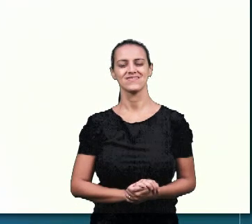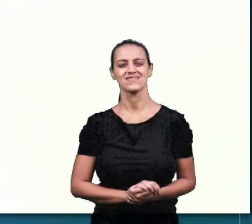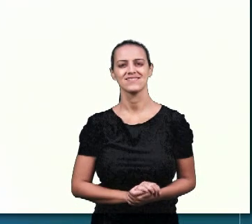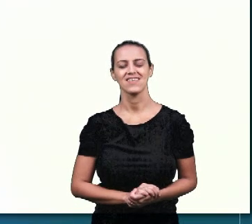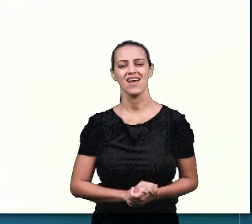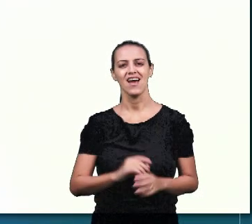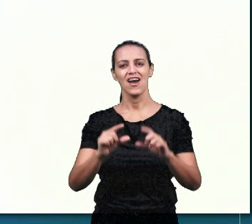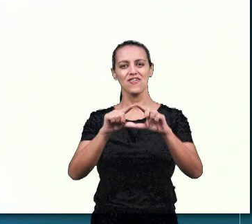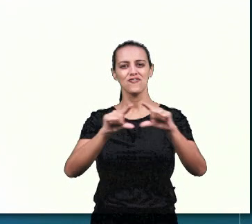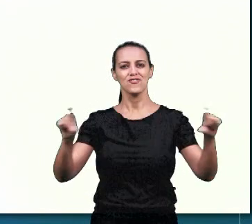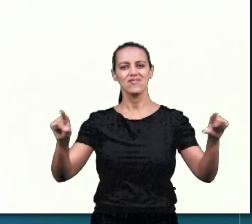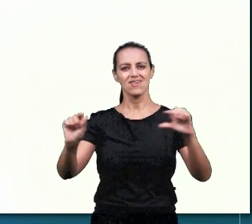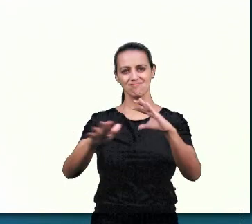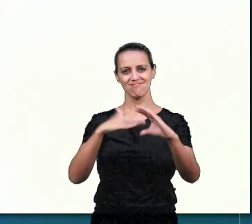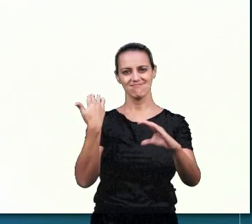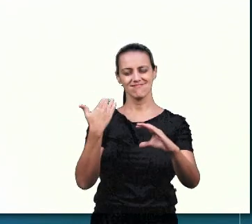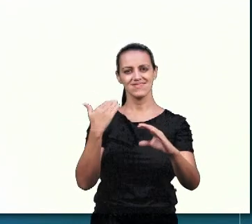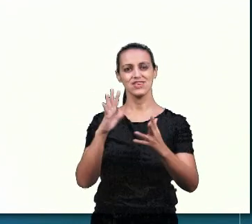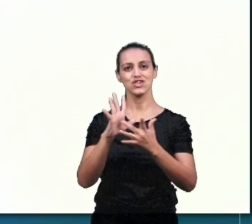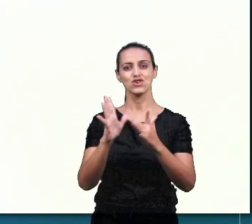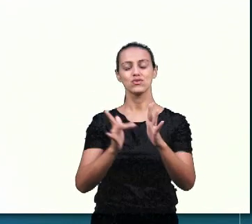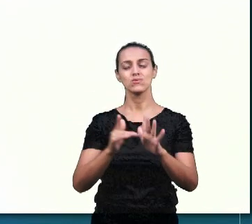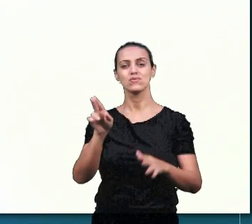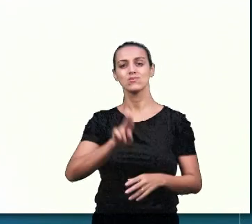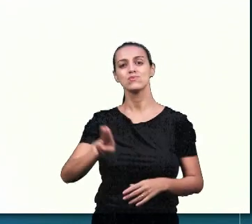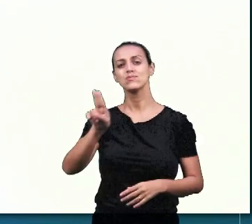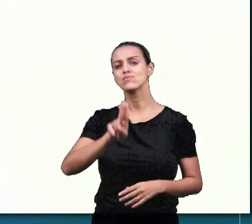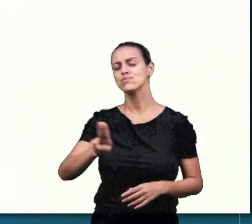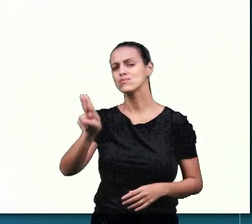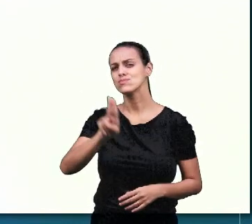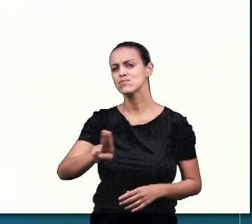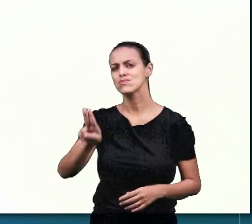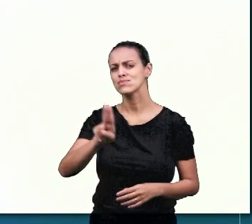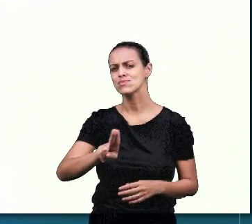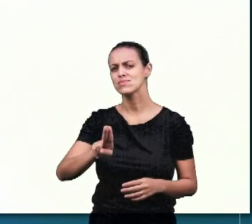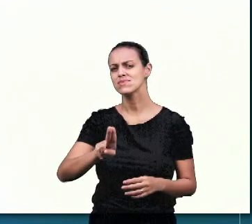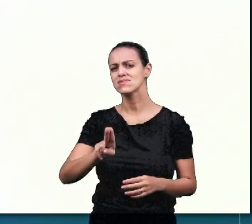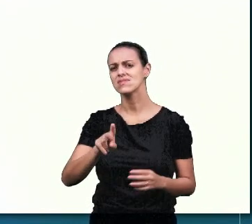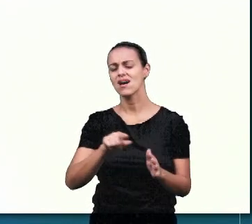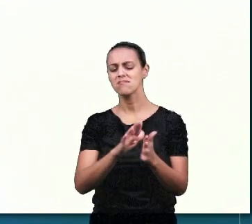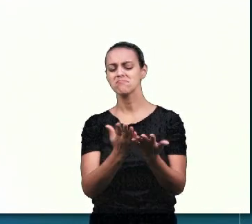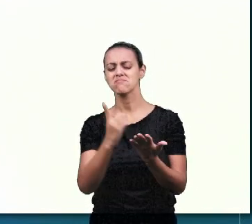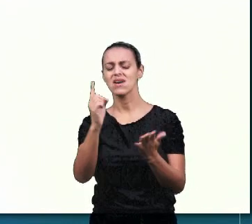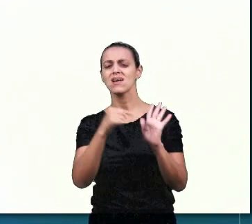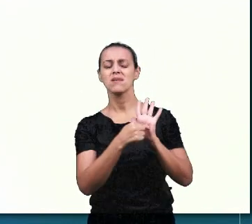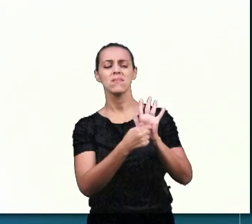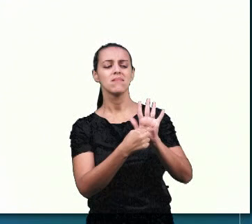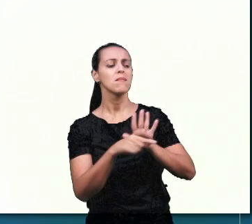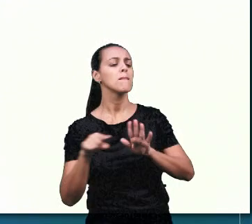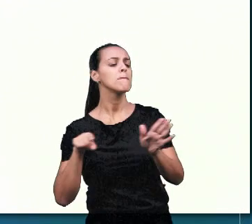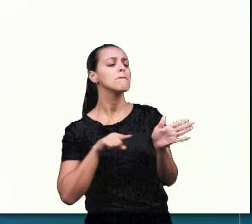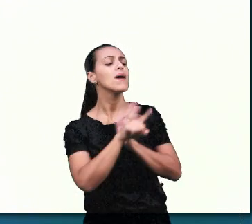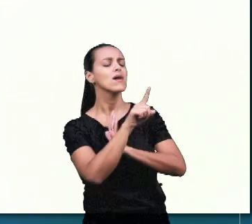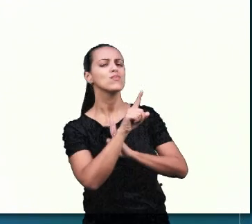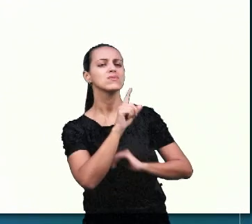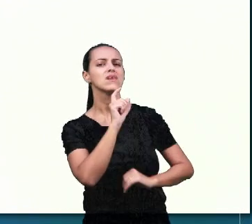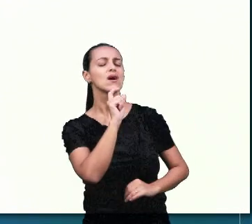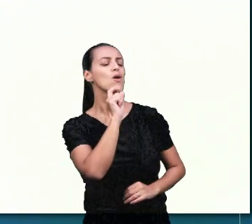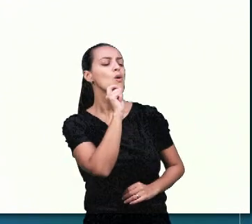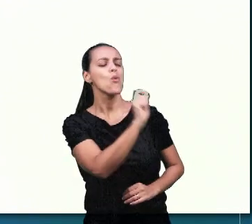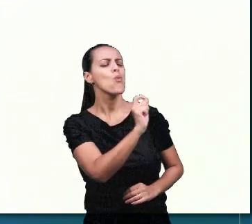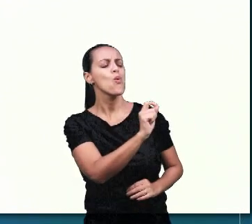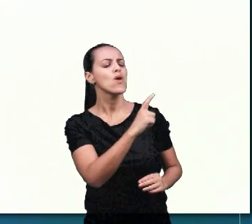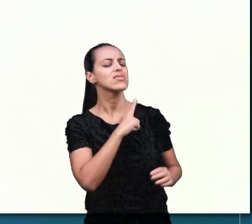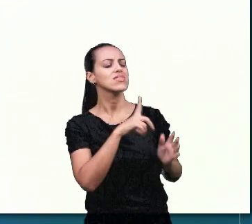dit, Jésus a utilisé la ressource de la parole en demandant au docteur de la loi qu'est-ce qui était